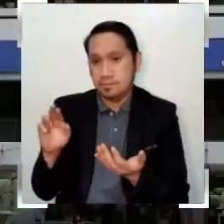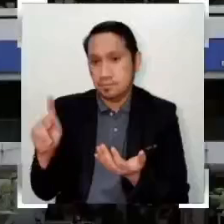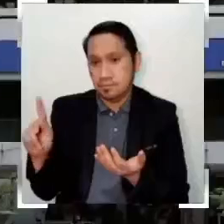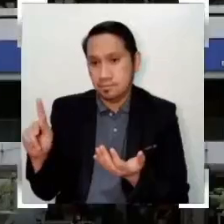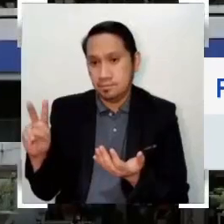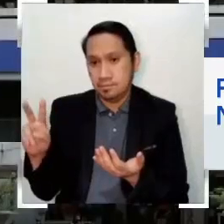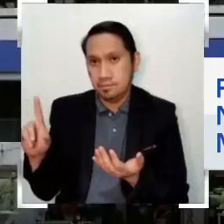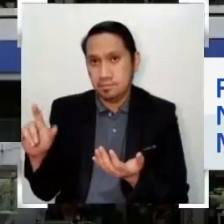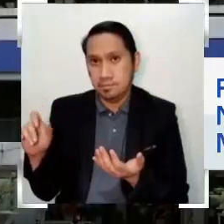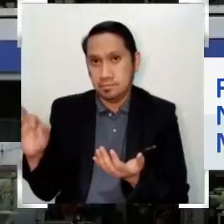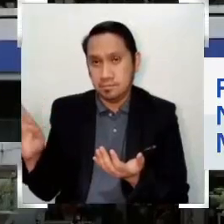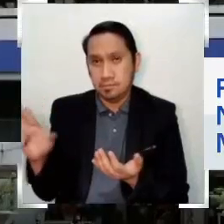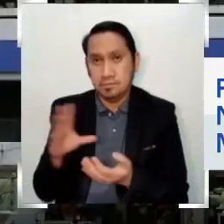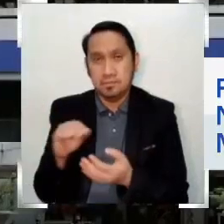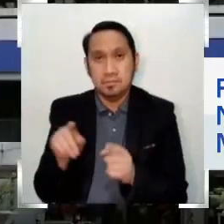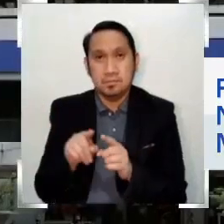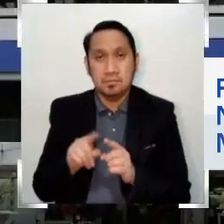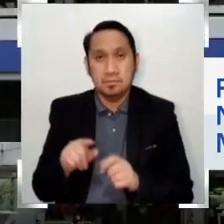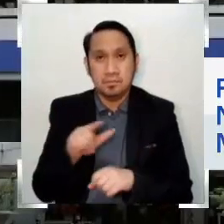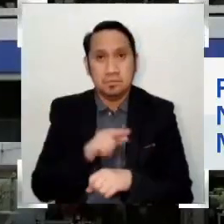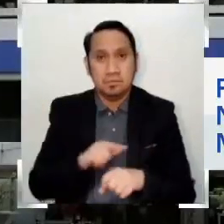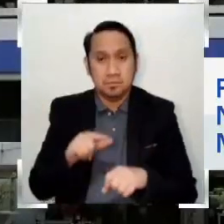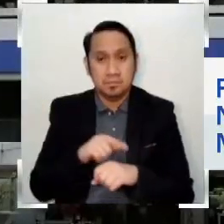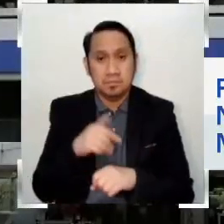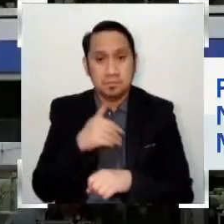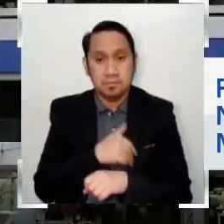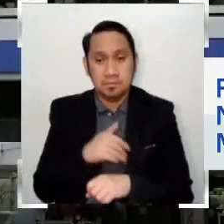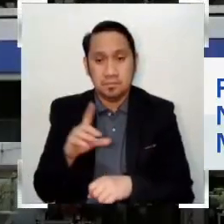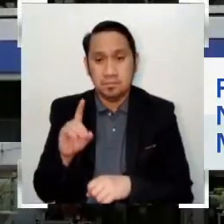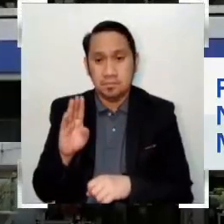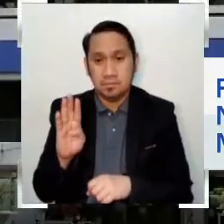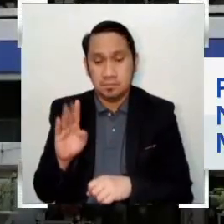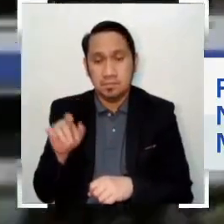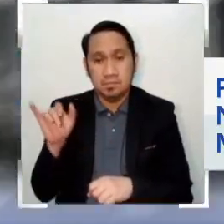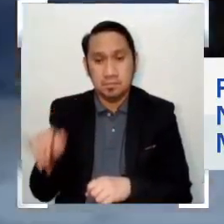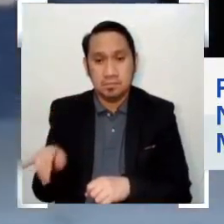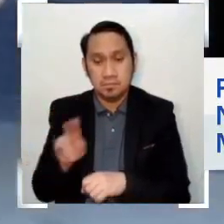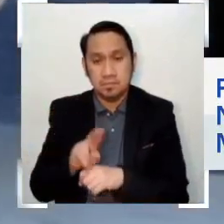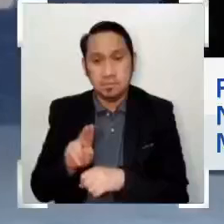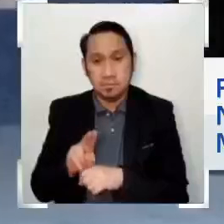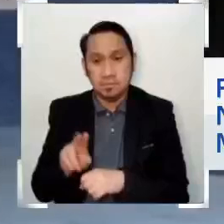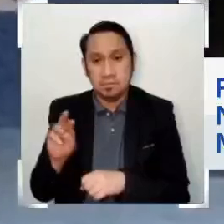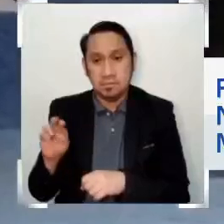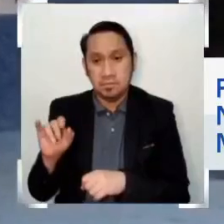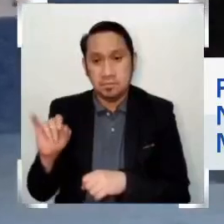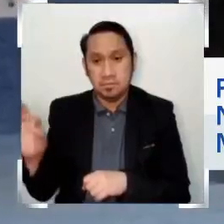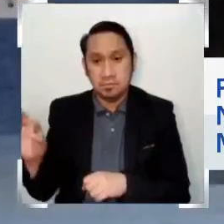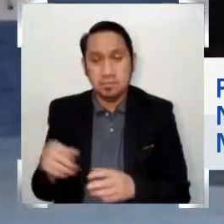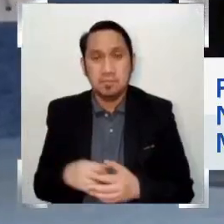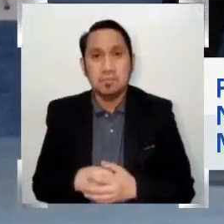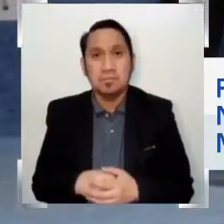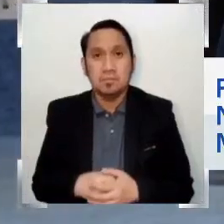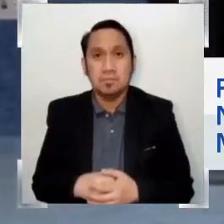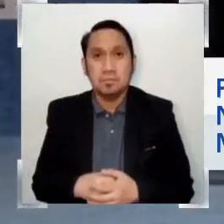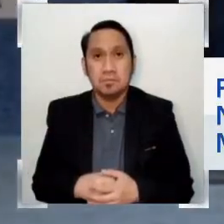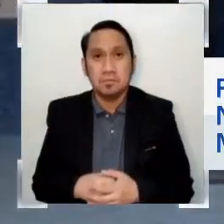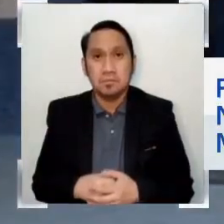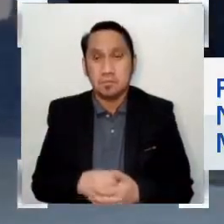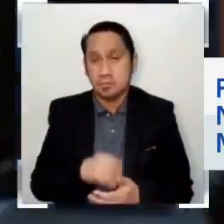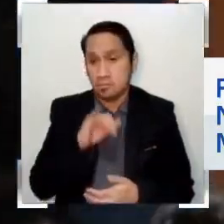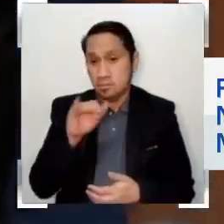kasama rin ng Land Bank at BBP sa panggagalingan ng pondo ng Maharlika Investment Fund, si Senate Majority Leader Joel